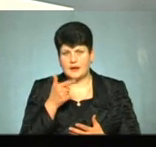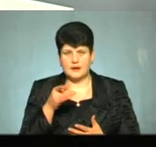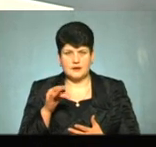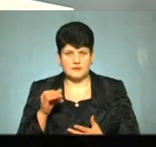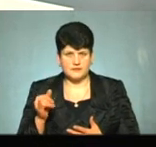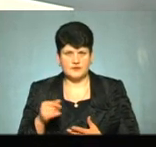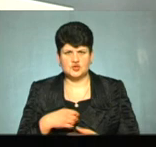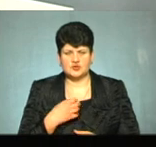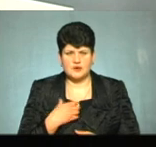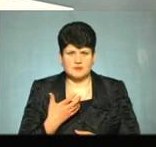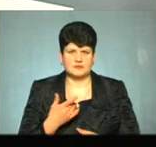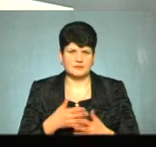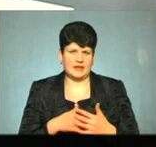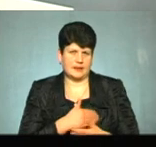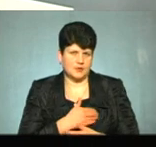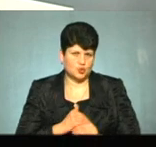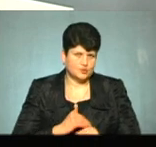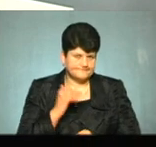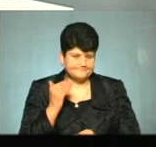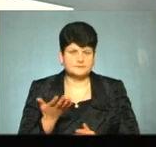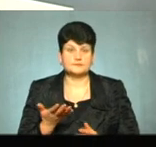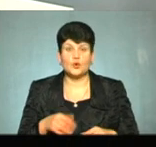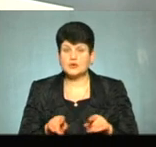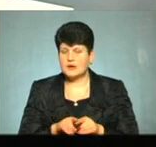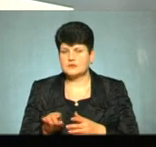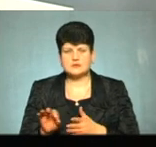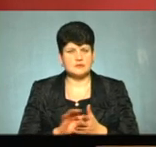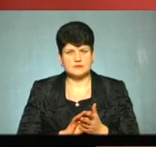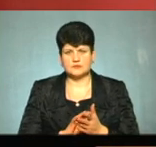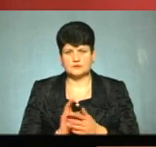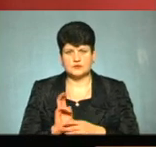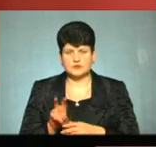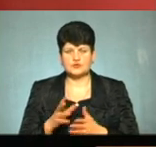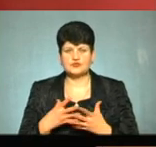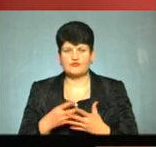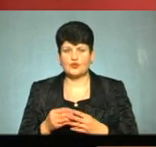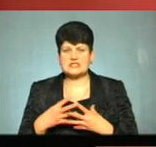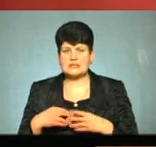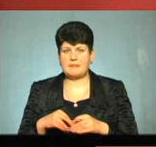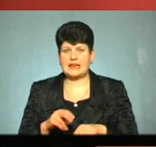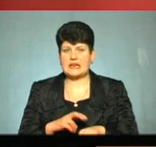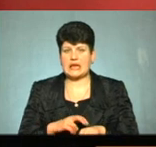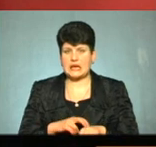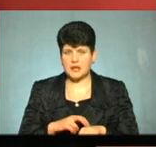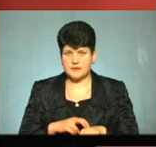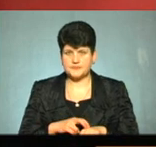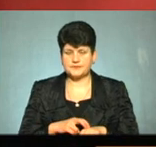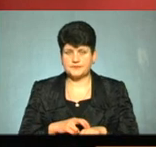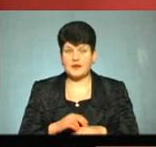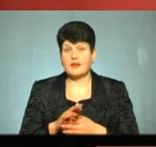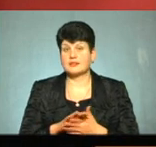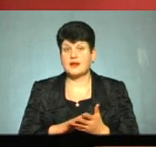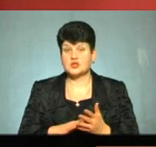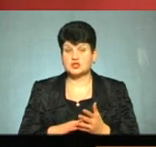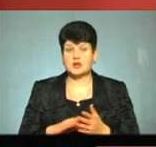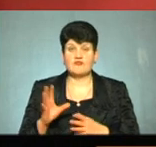респіраторного характеру, так, чи там чхання, чи кашель, чи підвищення температури, однозначно звертатися до свого сімейного лікаря. От,